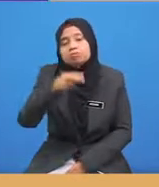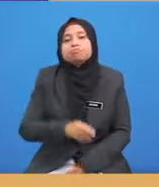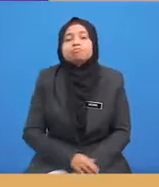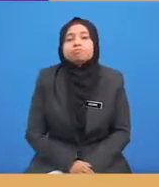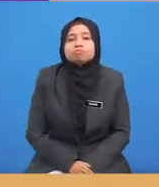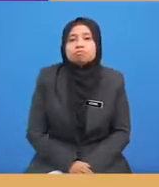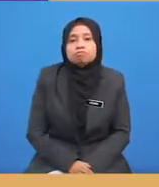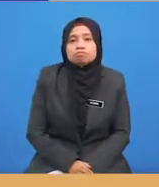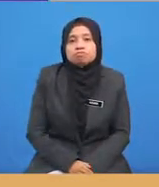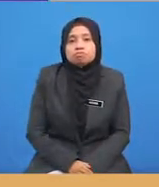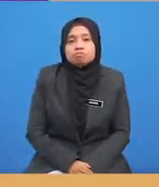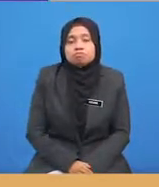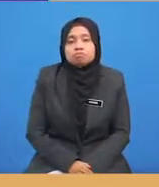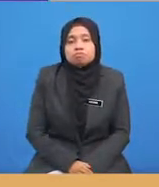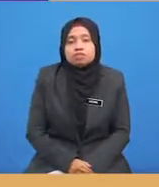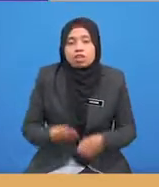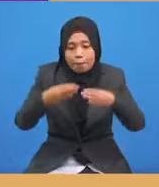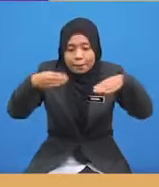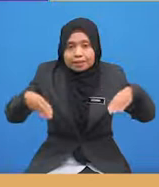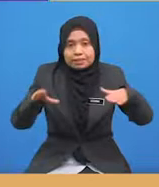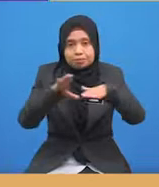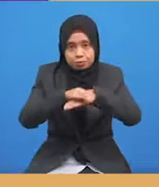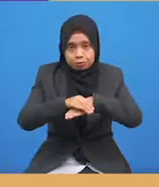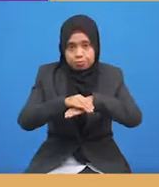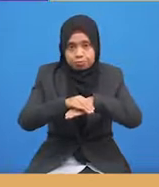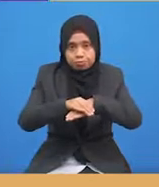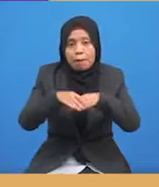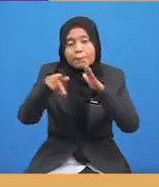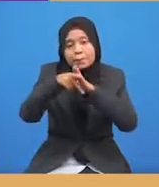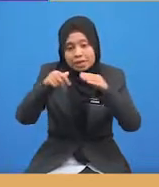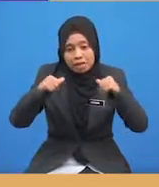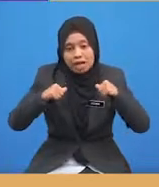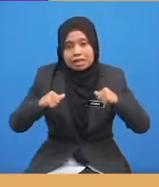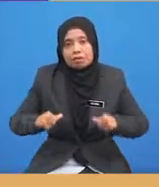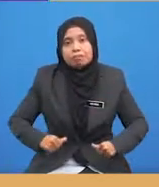hadarah dan hadari. Bahasa Melayu, peradaban.